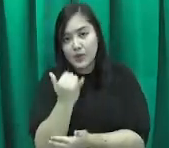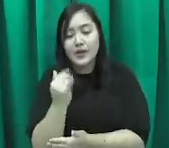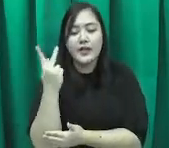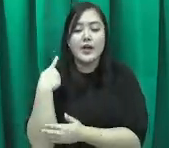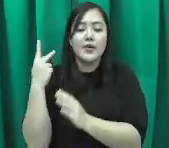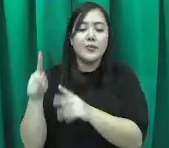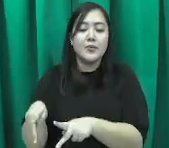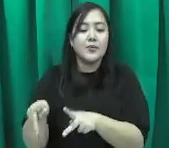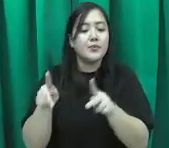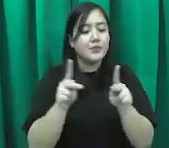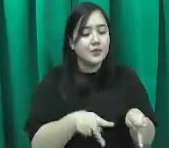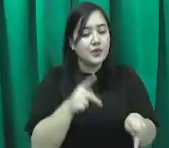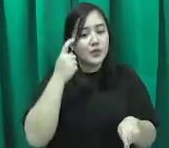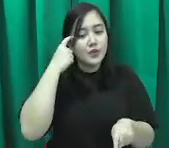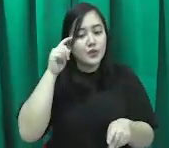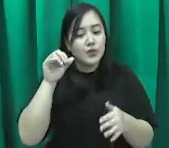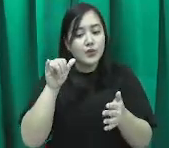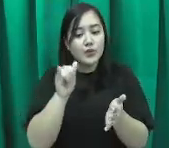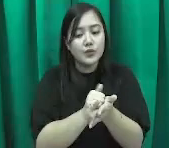yung